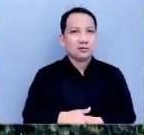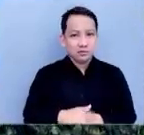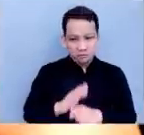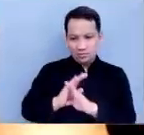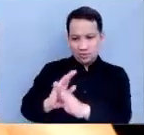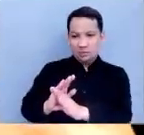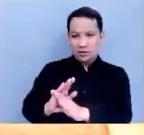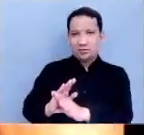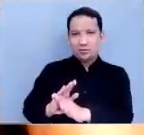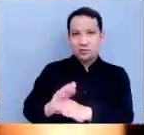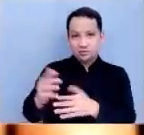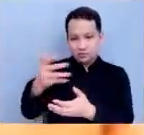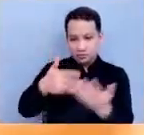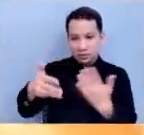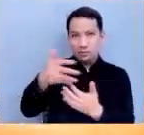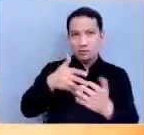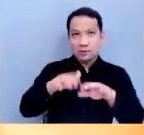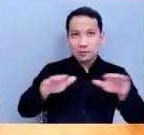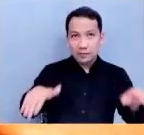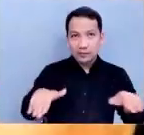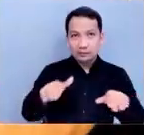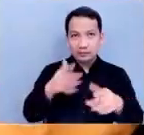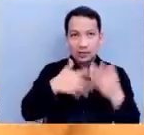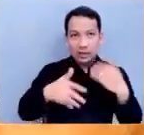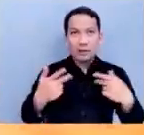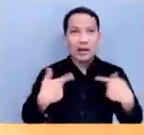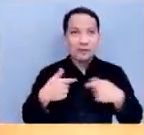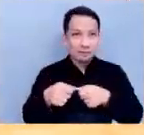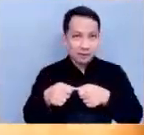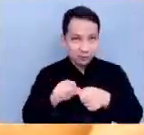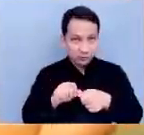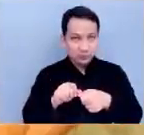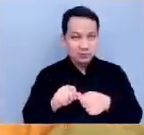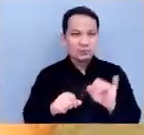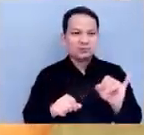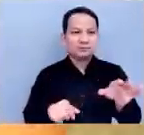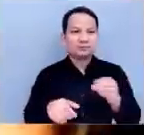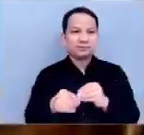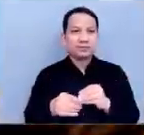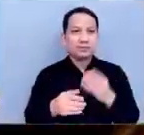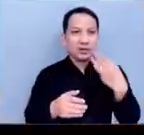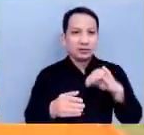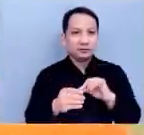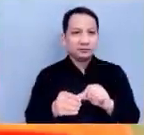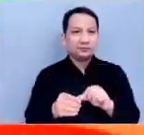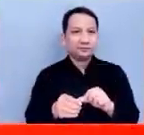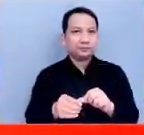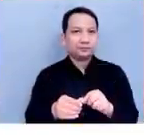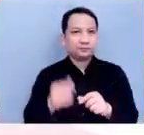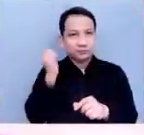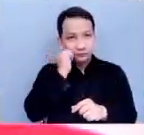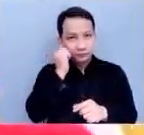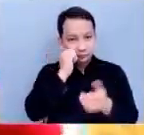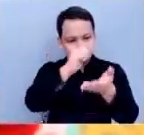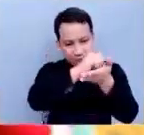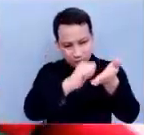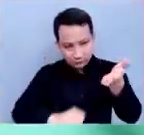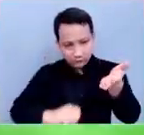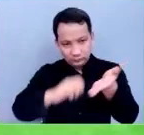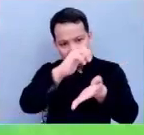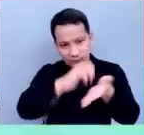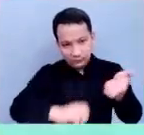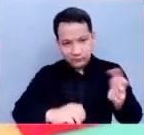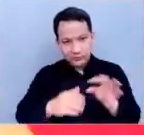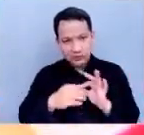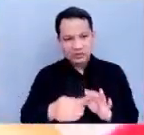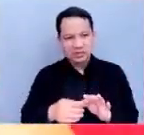yung pag-i-interact ng mga bata doon sa iba pang mga bata na may kuto rin. No, kung meron naman ng kuto, syempre, kailangan araw-araw sinusuyod yan, tinatanggal. And then